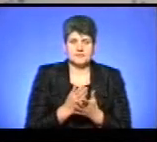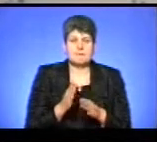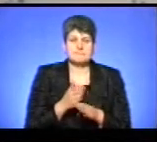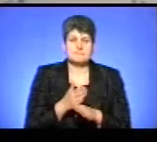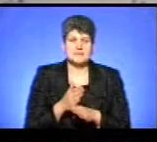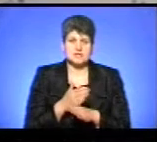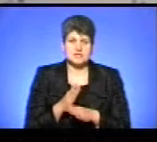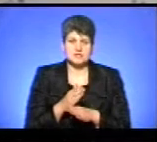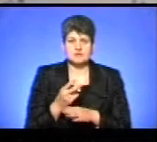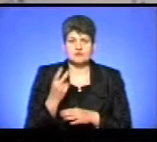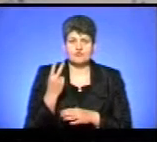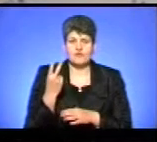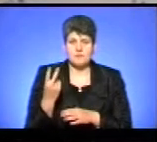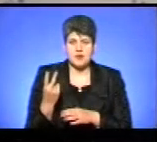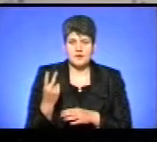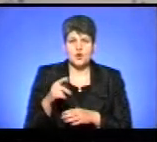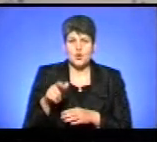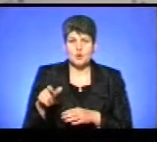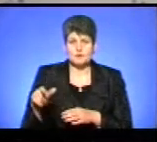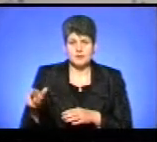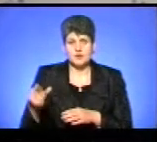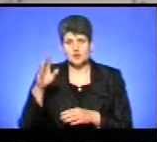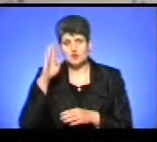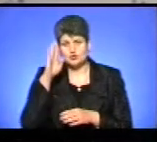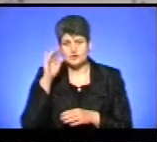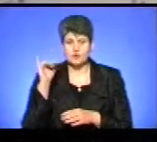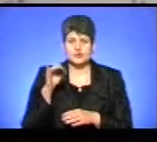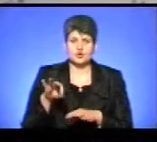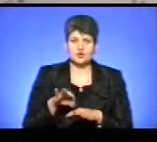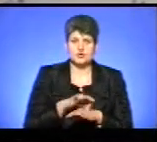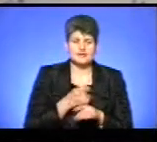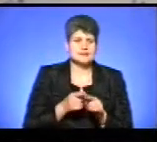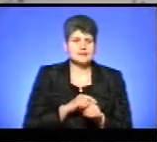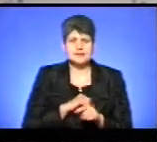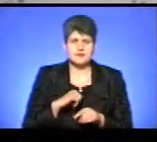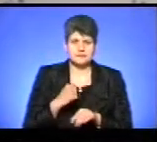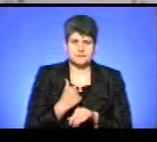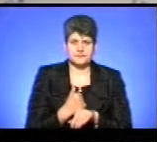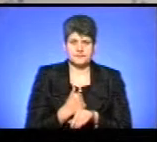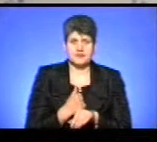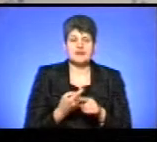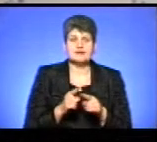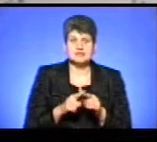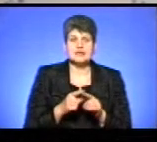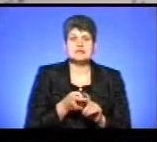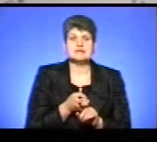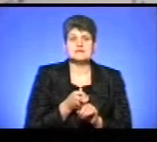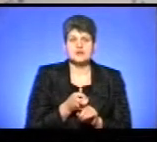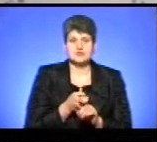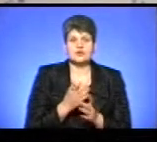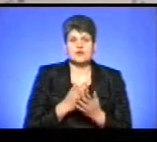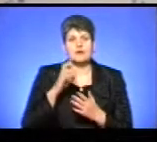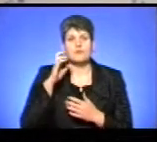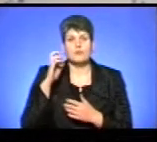між двома людьми, чоловіком і дружиною, це найголовніше, і цей зв'язок є в